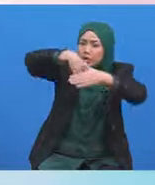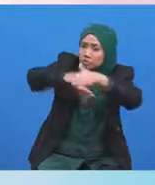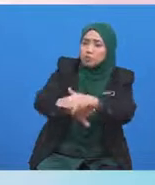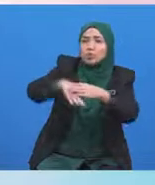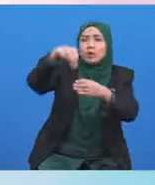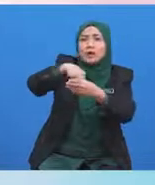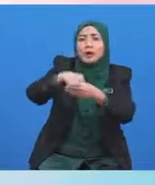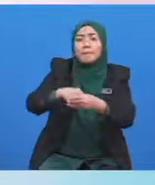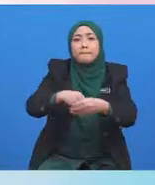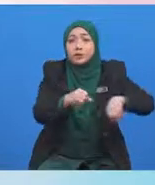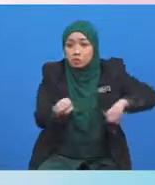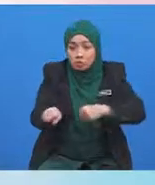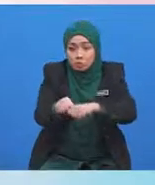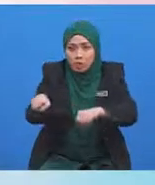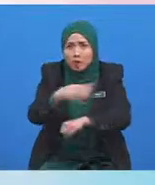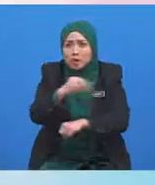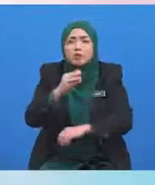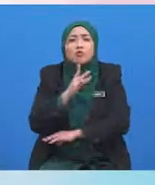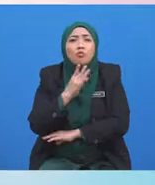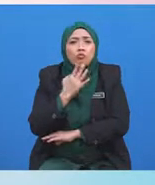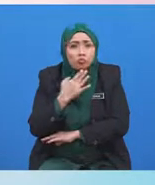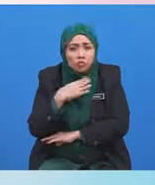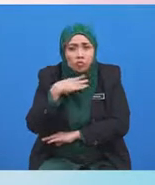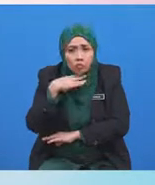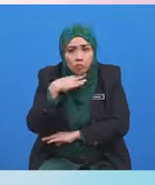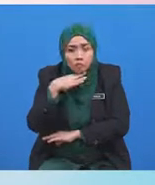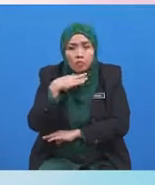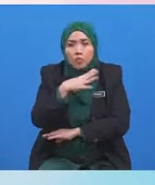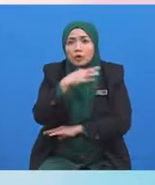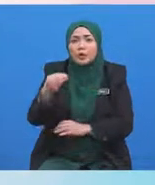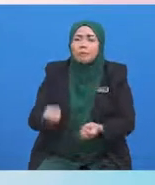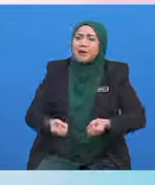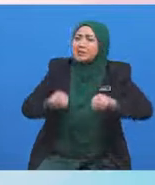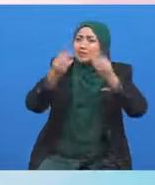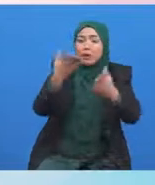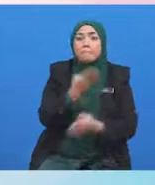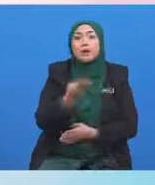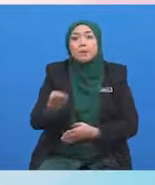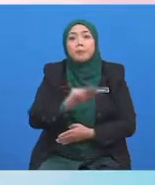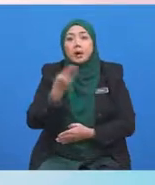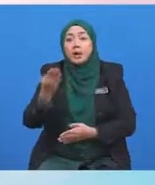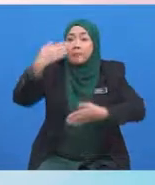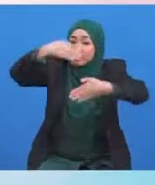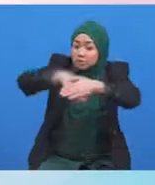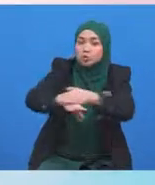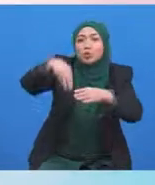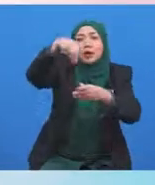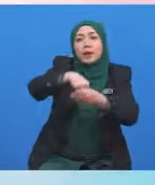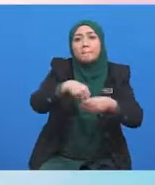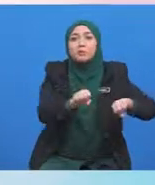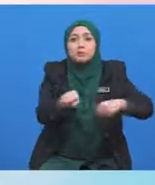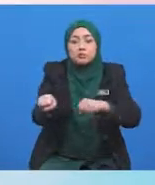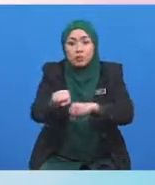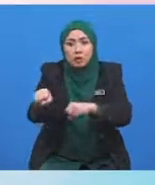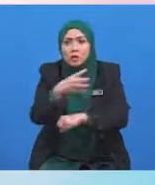air sungai berkelodak dan dipenuhi dengan pelbagai sisa pepejal. Seterusnya, keadaan ini